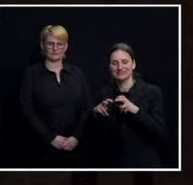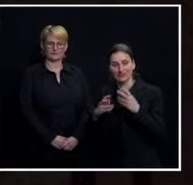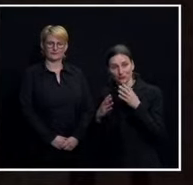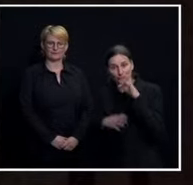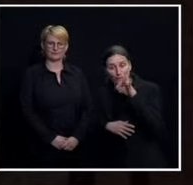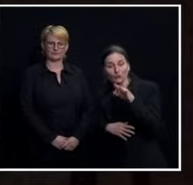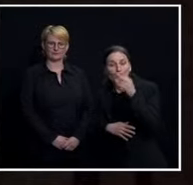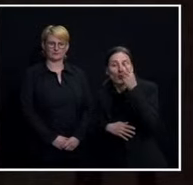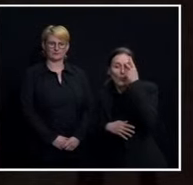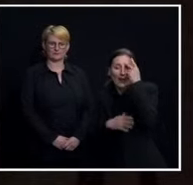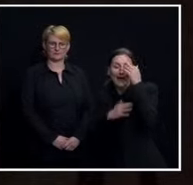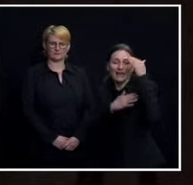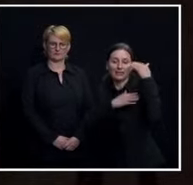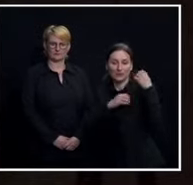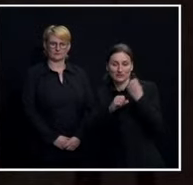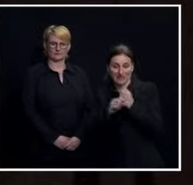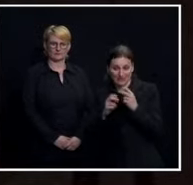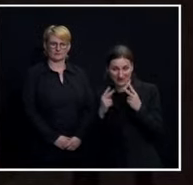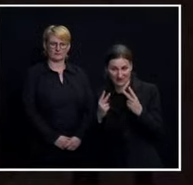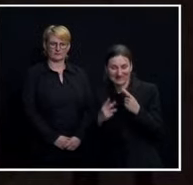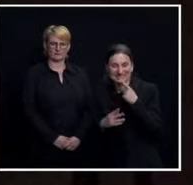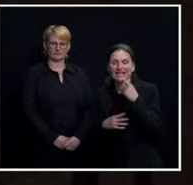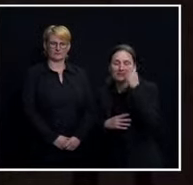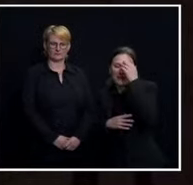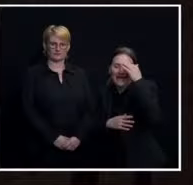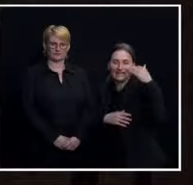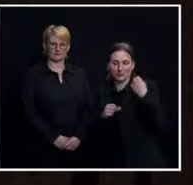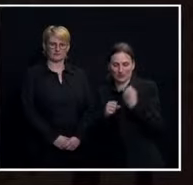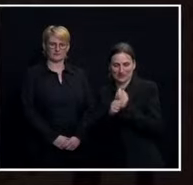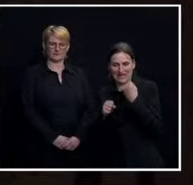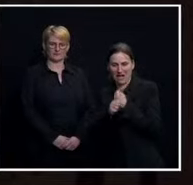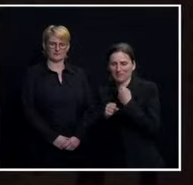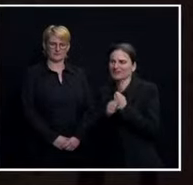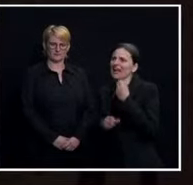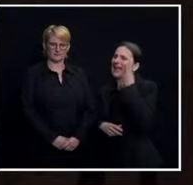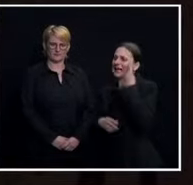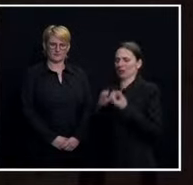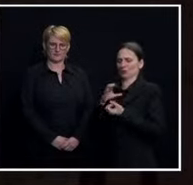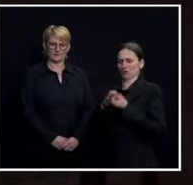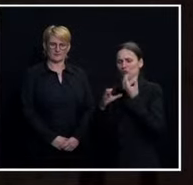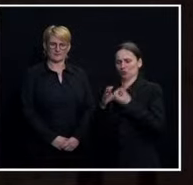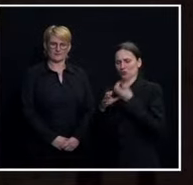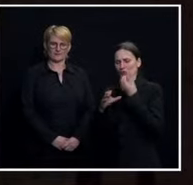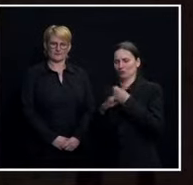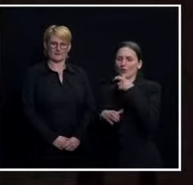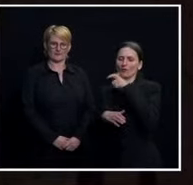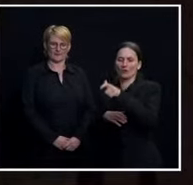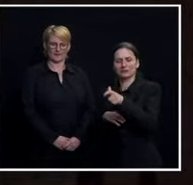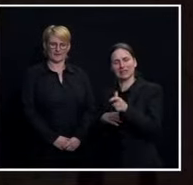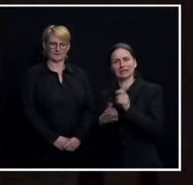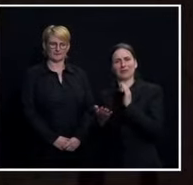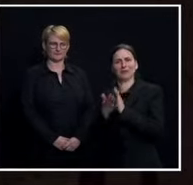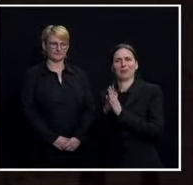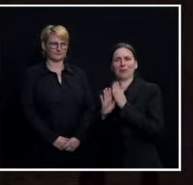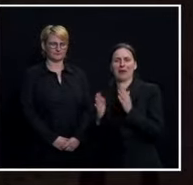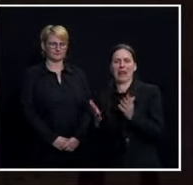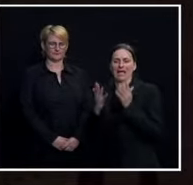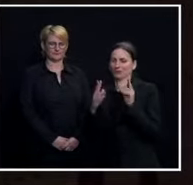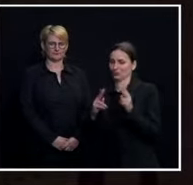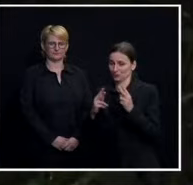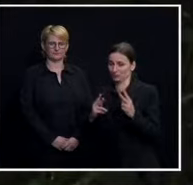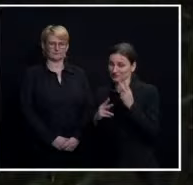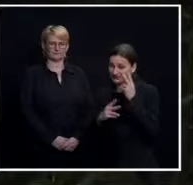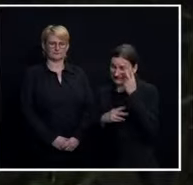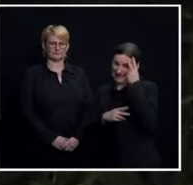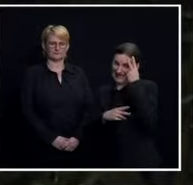die Erinnerungsarbeit? Ich sage bewusst Erinnerungsarbeit, weil Erinnerungskultur klingt immer so, als wenn das was Leichtes wäre. Erinnerungsarbeit ist wirklich